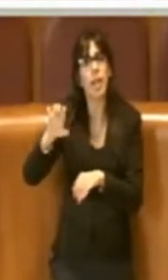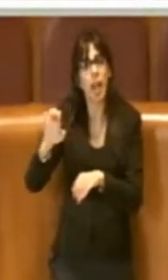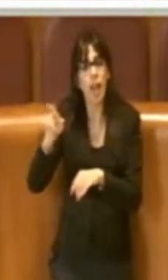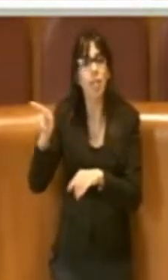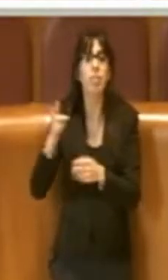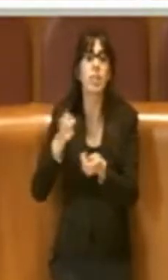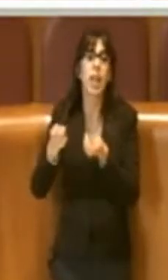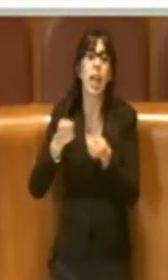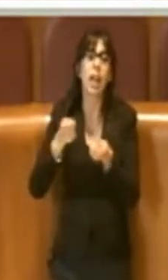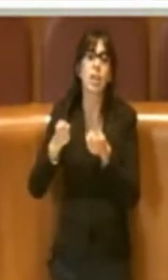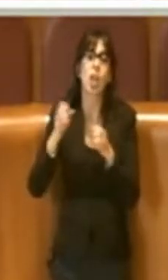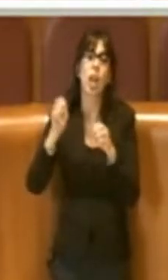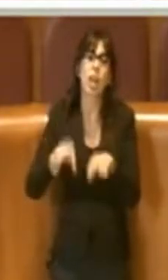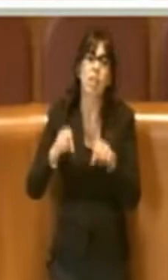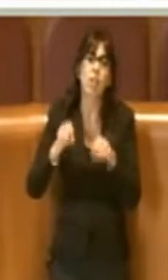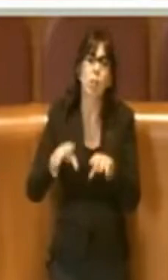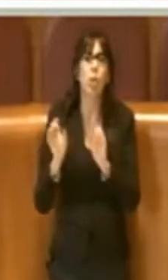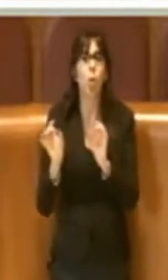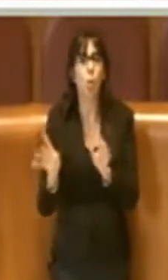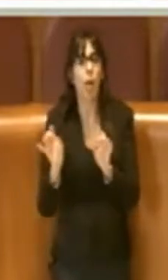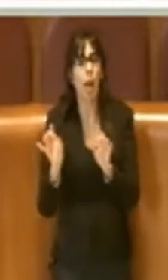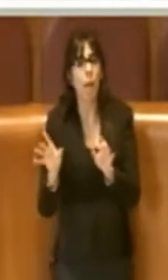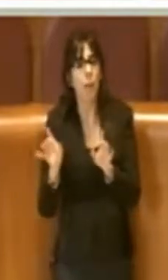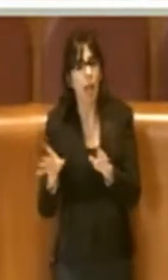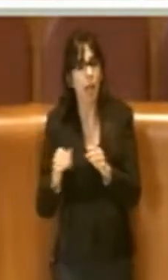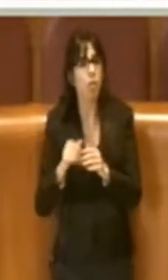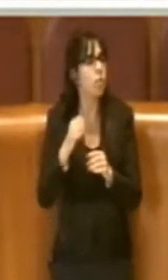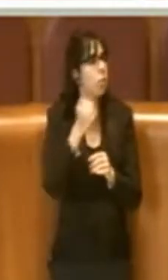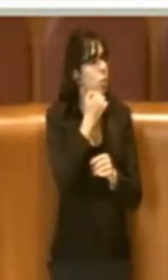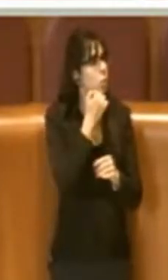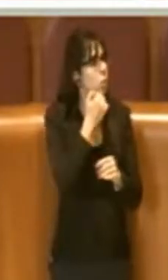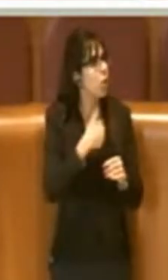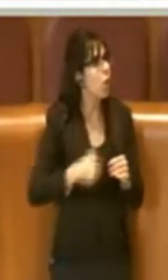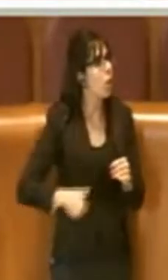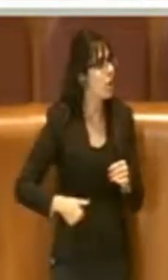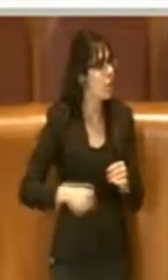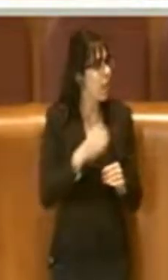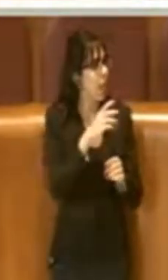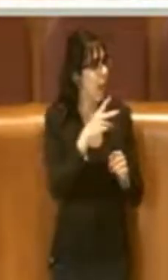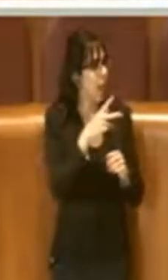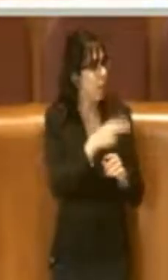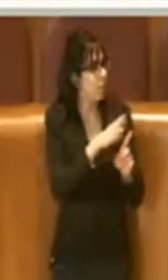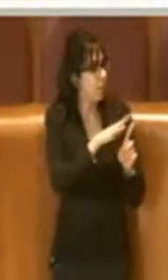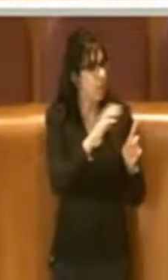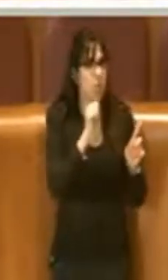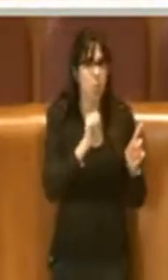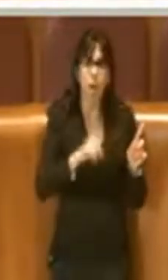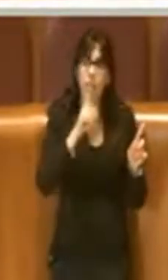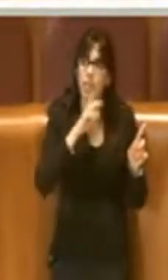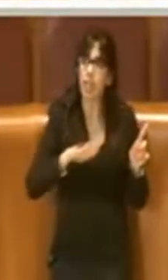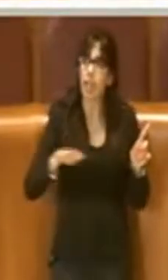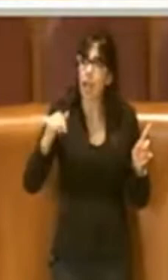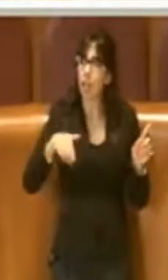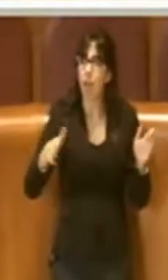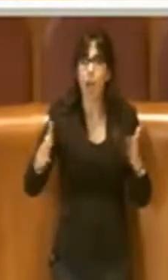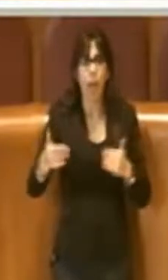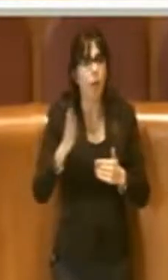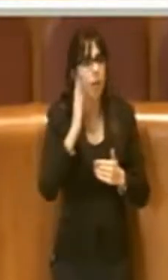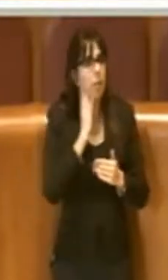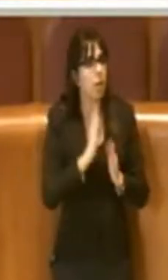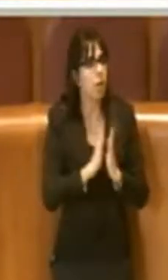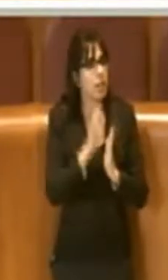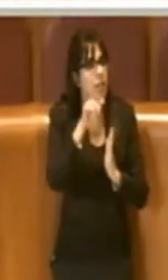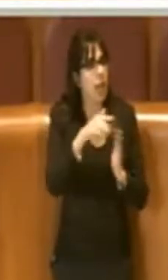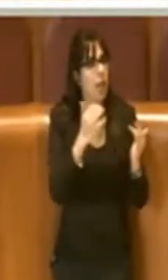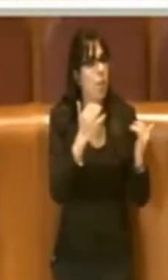che ho subito voluto condividere. Mi scusi consigliera se la interrompo, posso avere un po' di silenzio in aula per cortesia anche da parte del